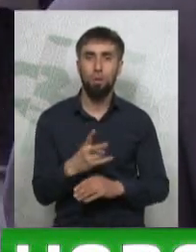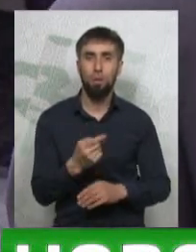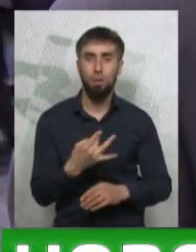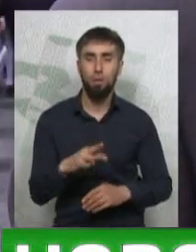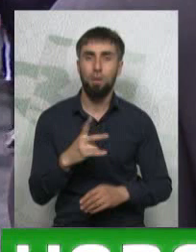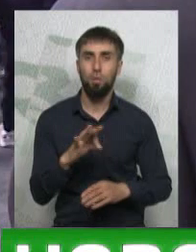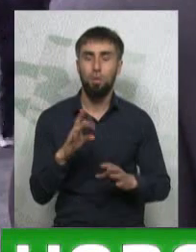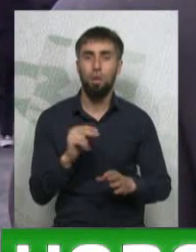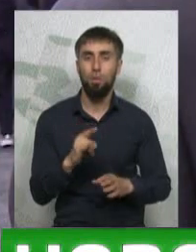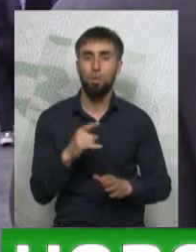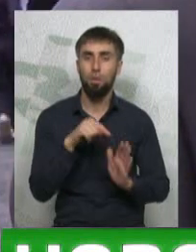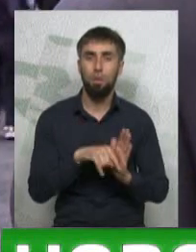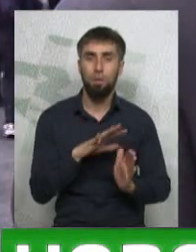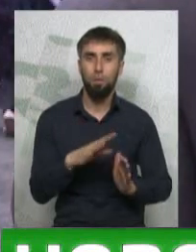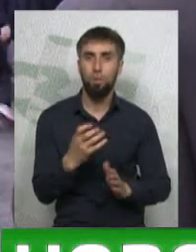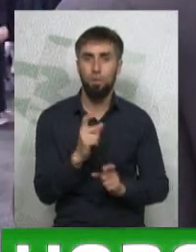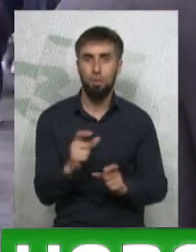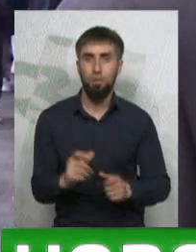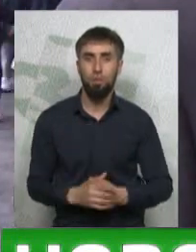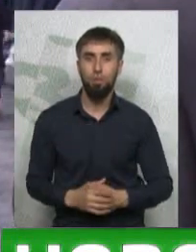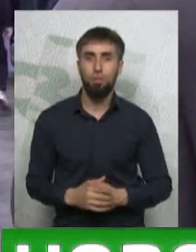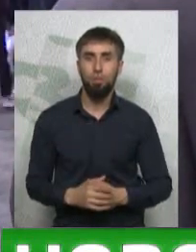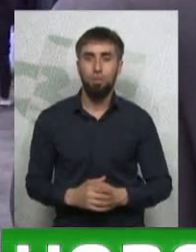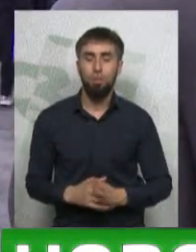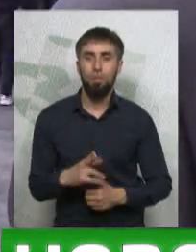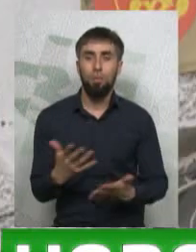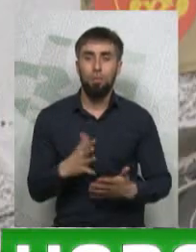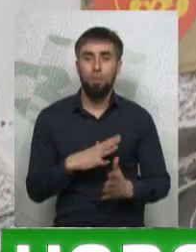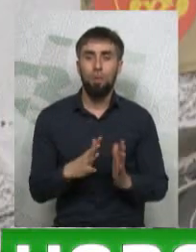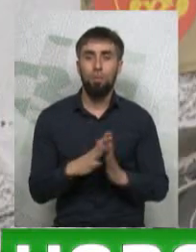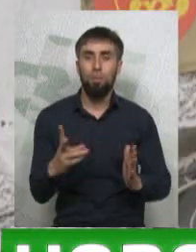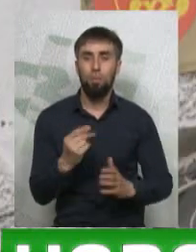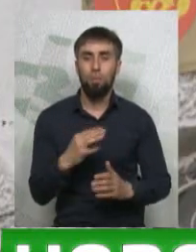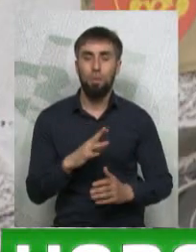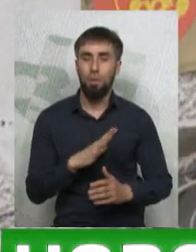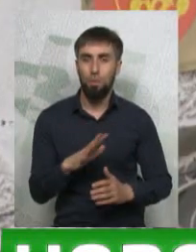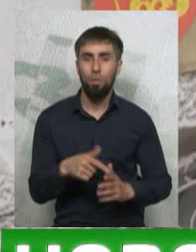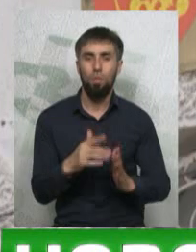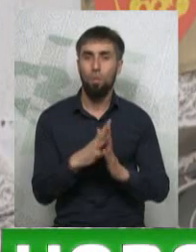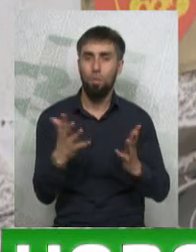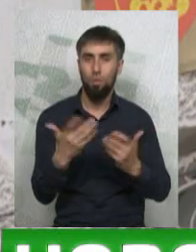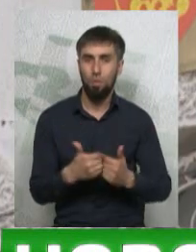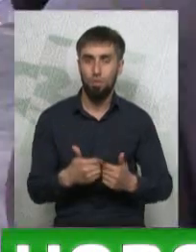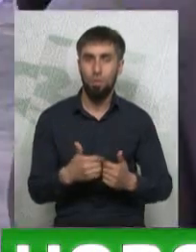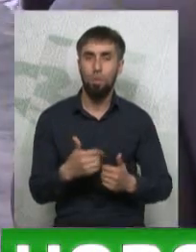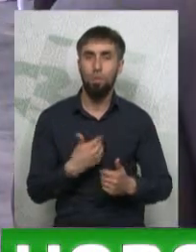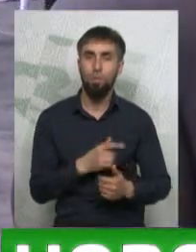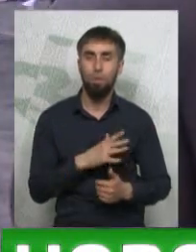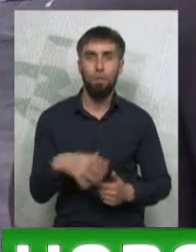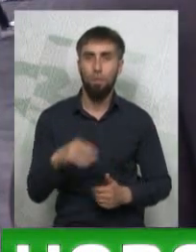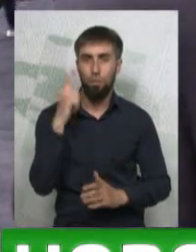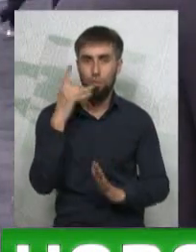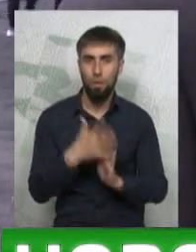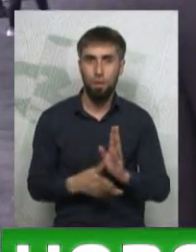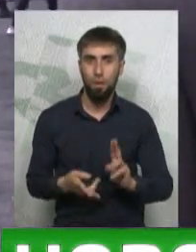но как бы там ни было, 400 человек. Какой бы огромной нации ни было, это огромное число. Хотел бы, чтобы мы все понимали